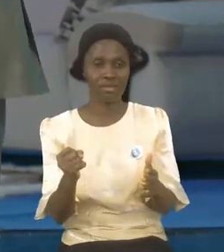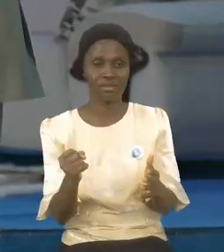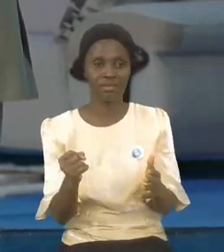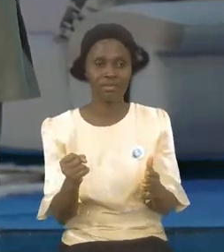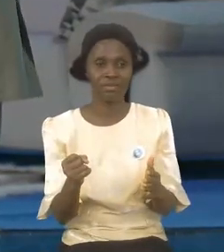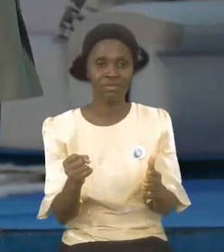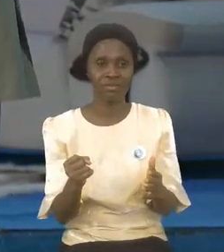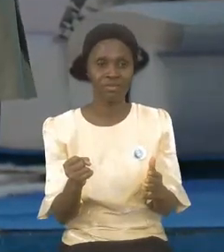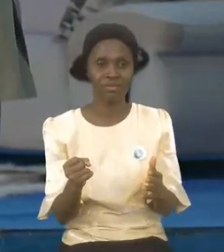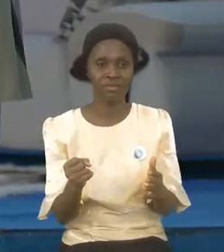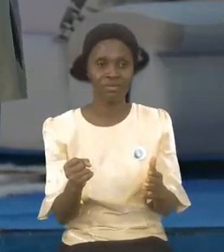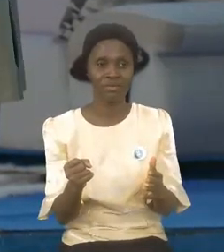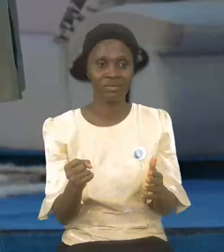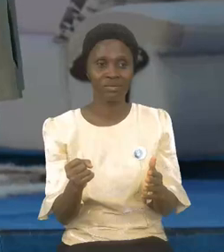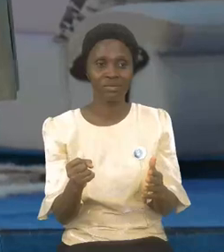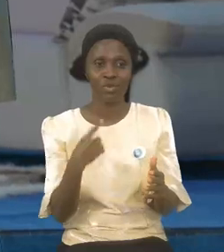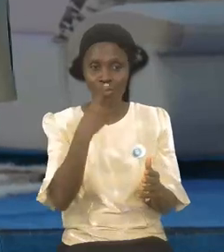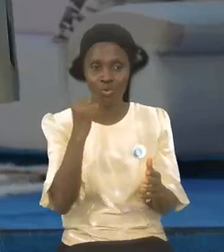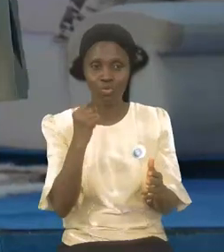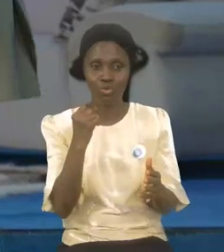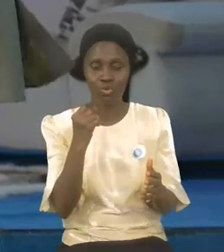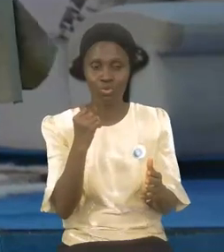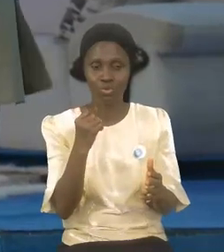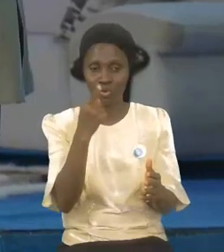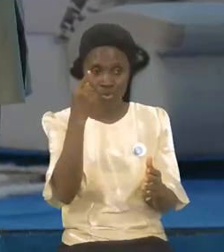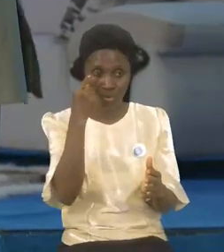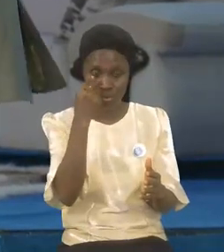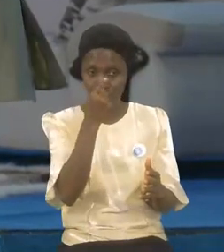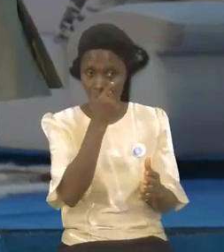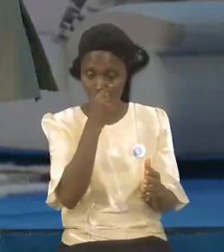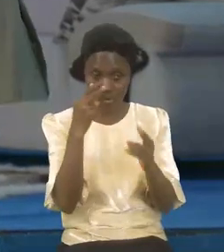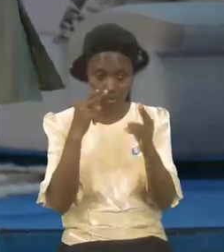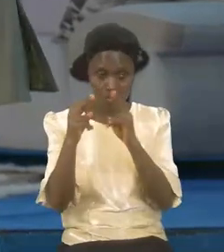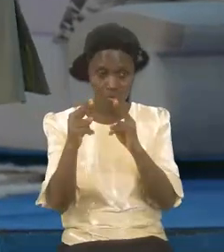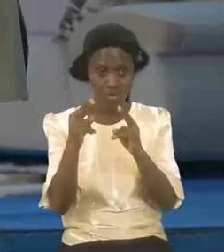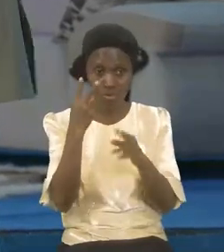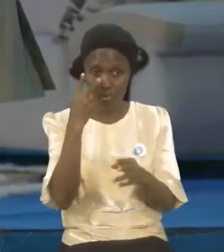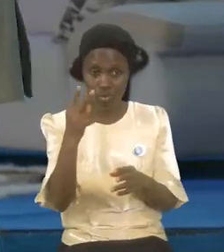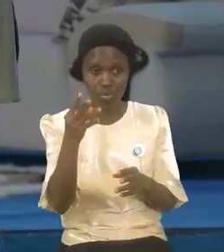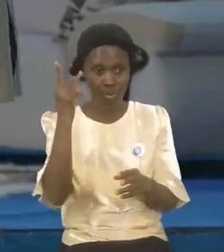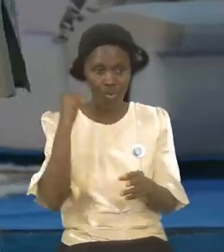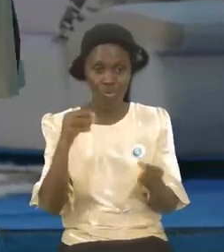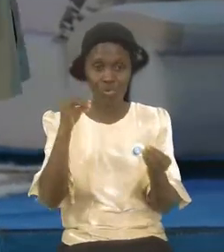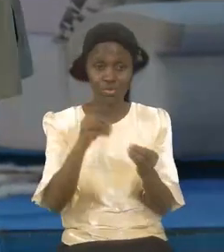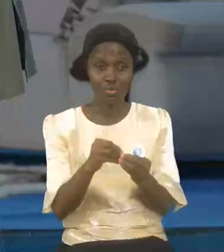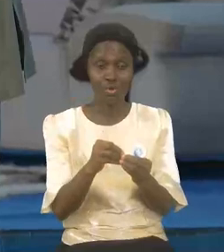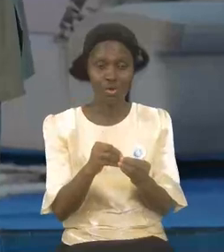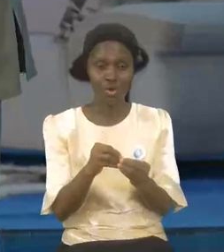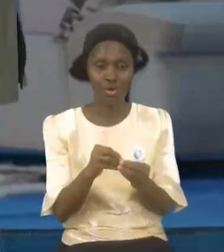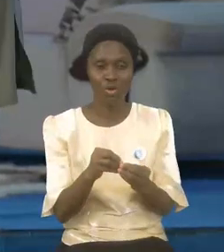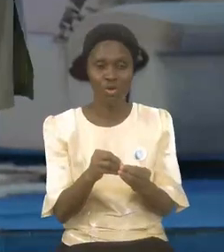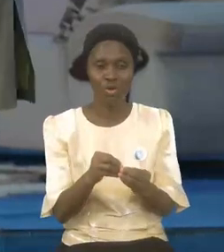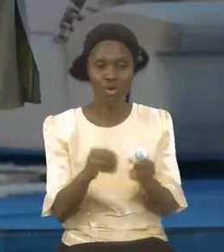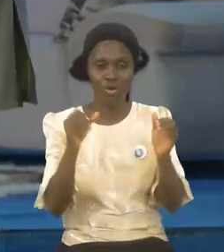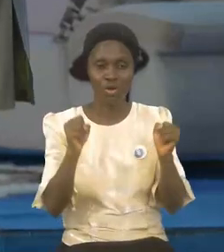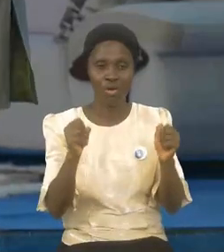arrogance, des blasphèmes contre Dieu et une plus grande apparence que les autres.